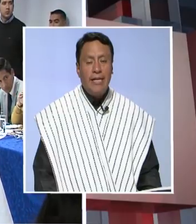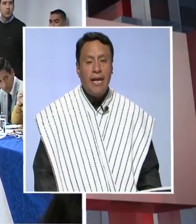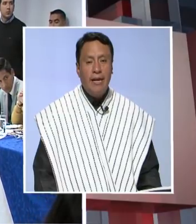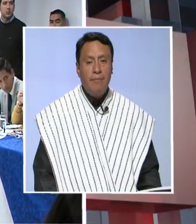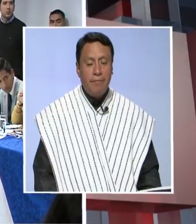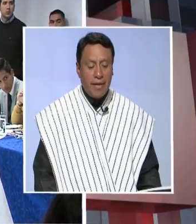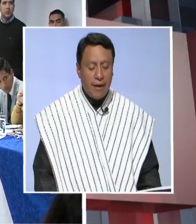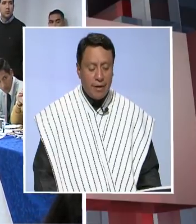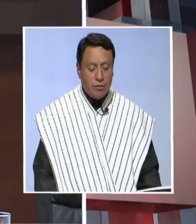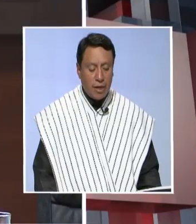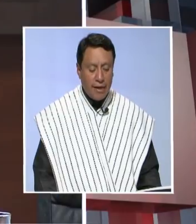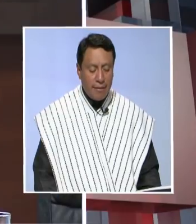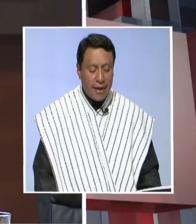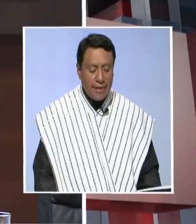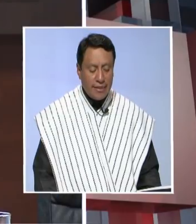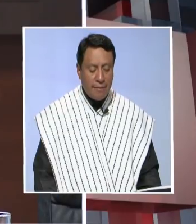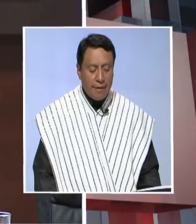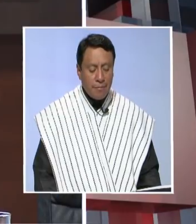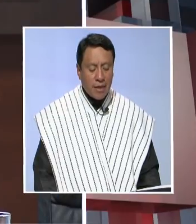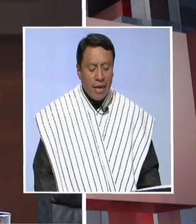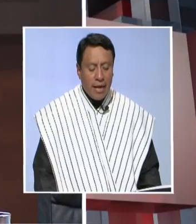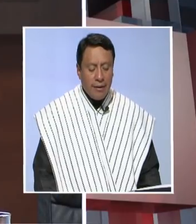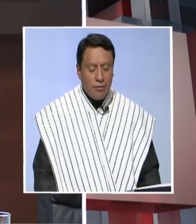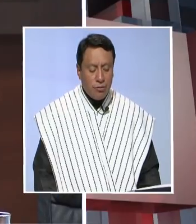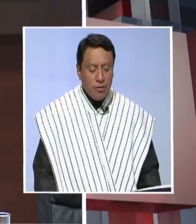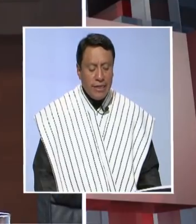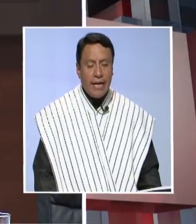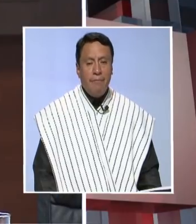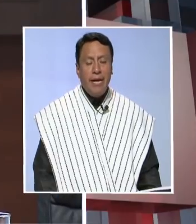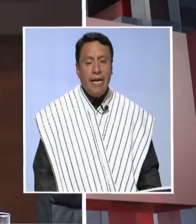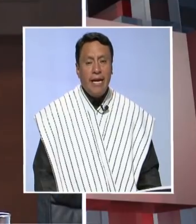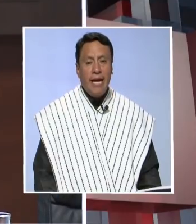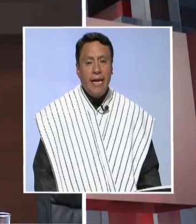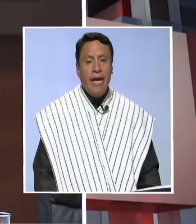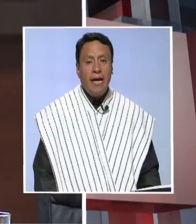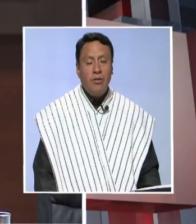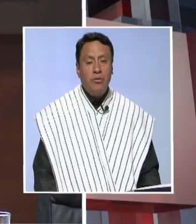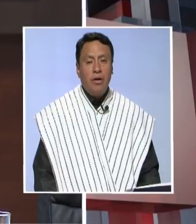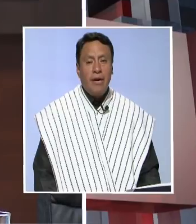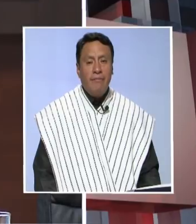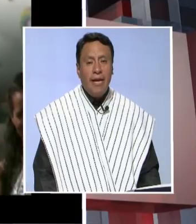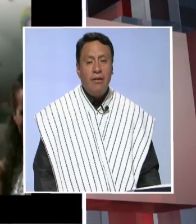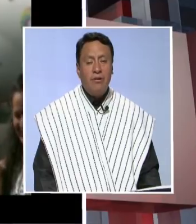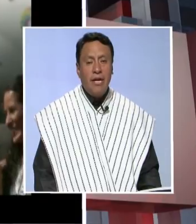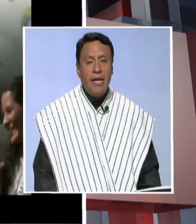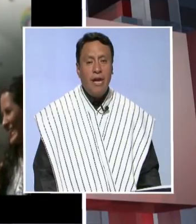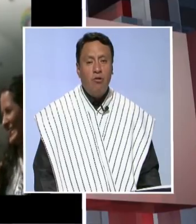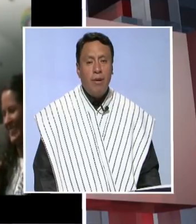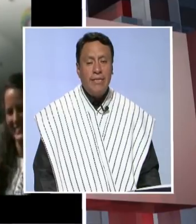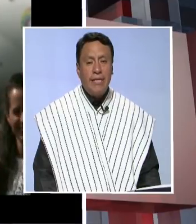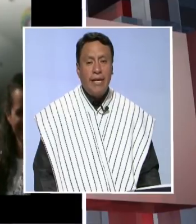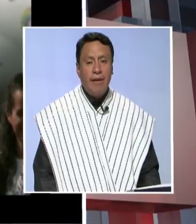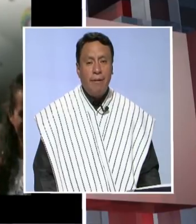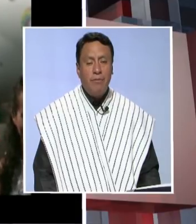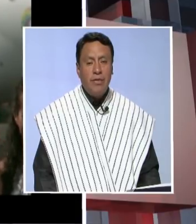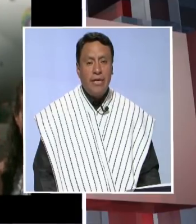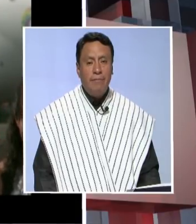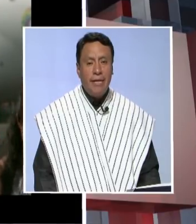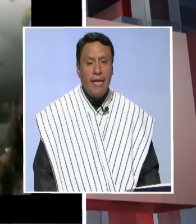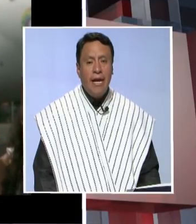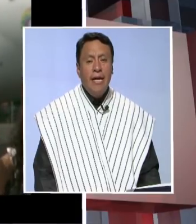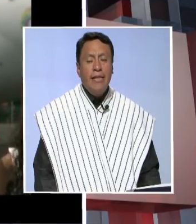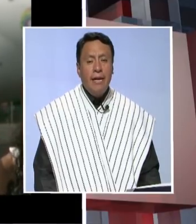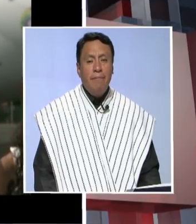Nyukunchi Yakta, Ima Pikama Runa, Ima Kanishkami, Nyukunchi Kamana Kai Hatun Rafael Correa Ñaupa Yakta Kipa